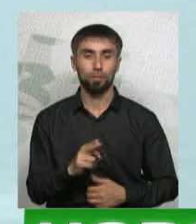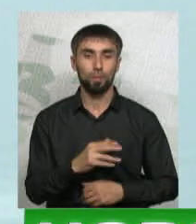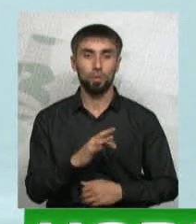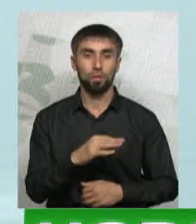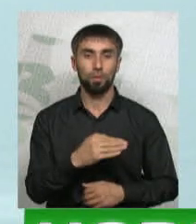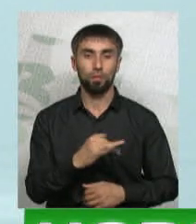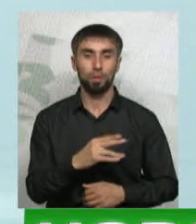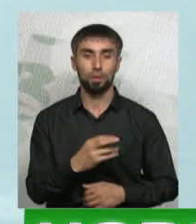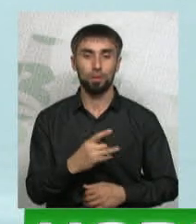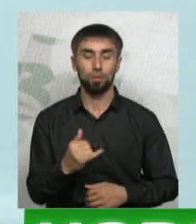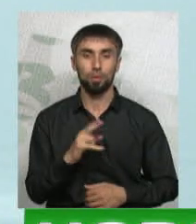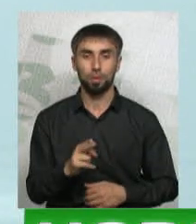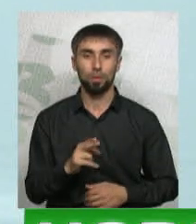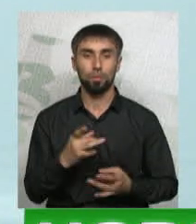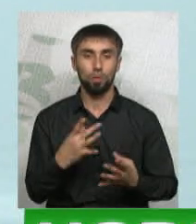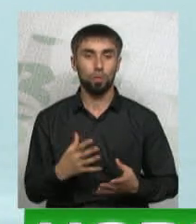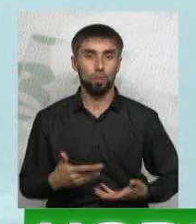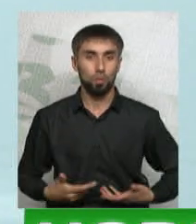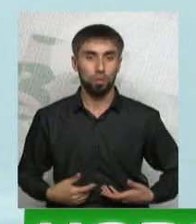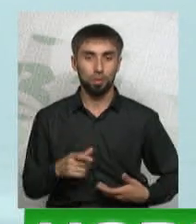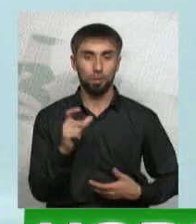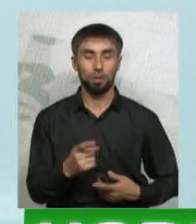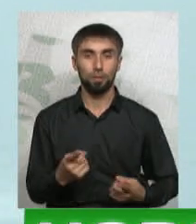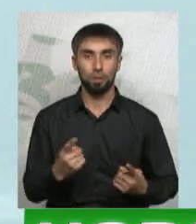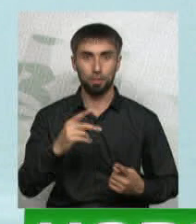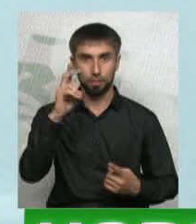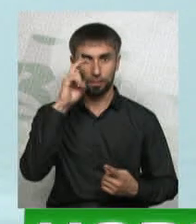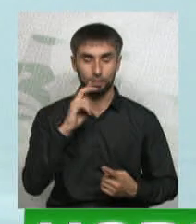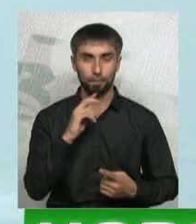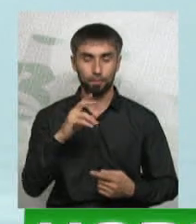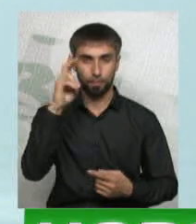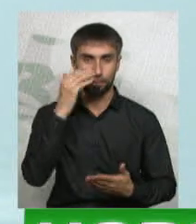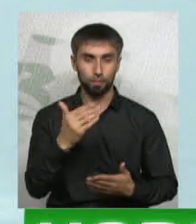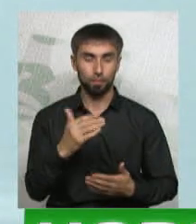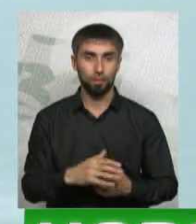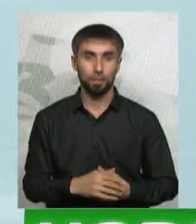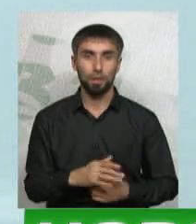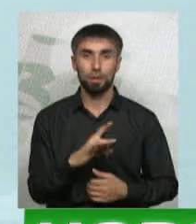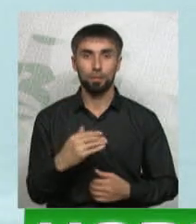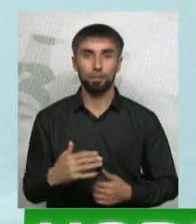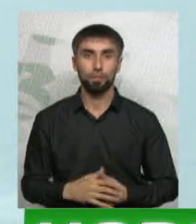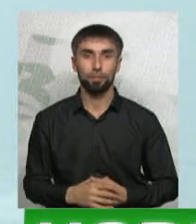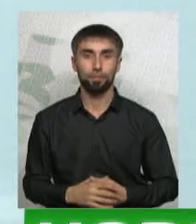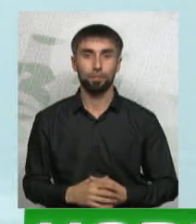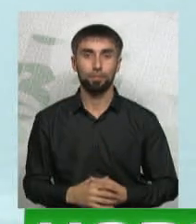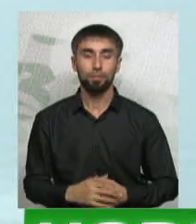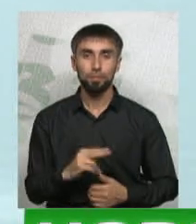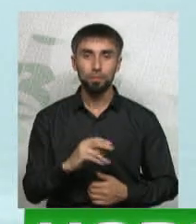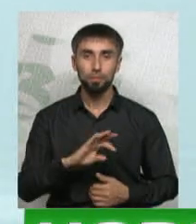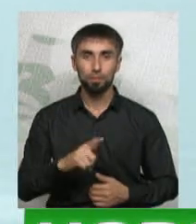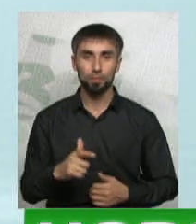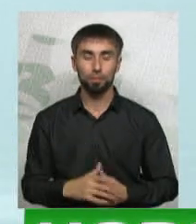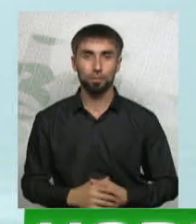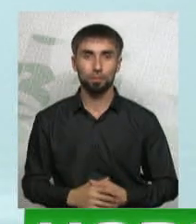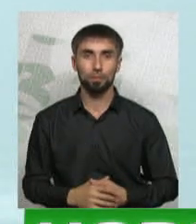офицеру, как просто гражданину великой страны, Российской Федерации, честь